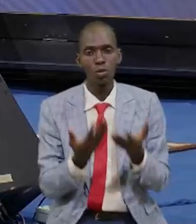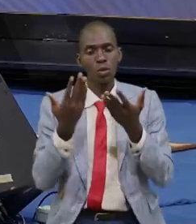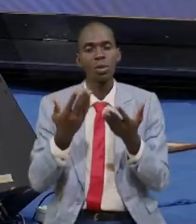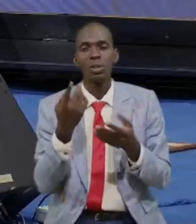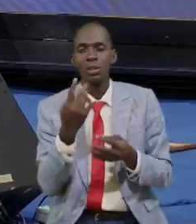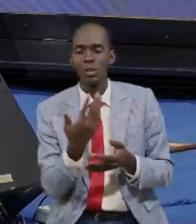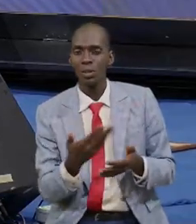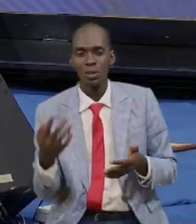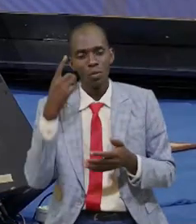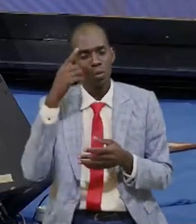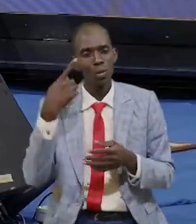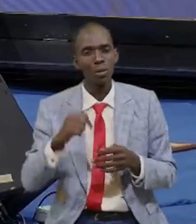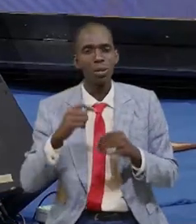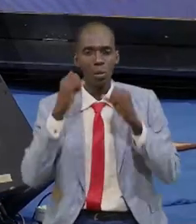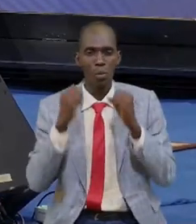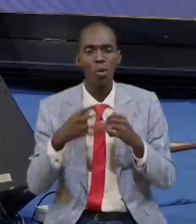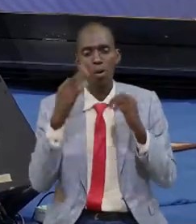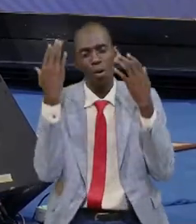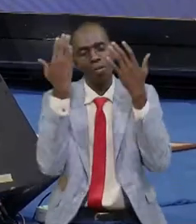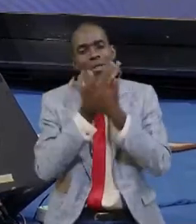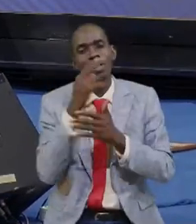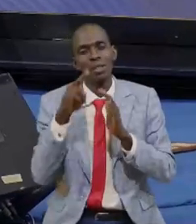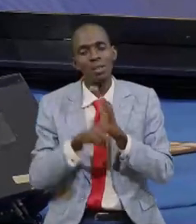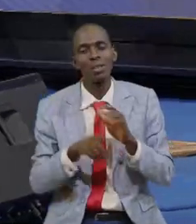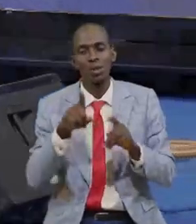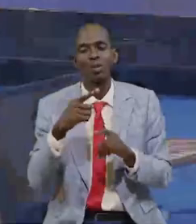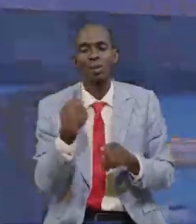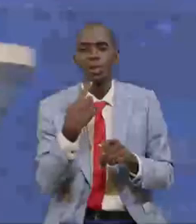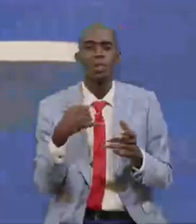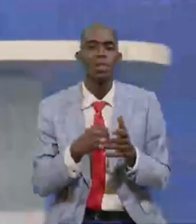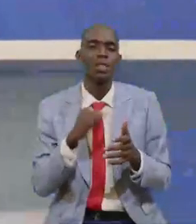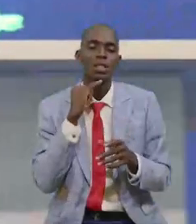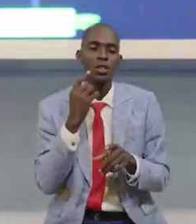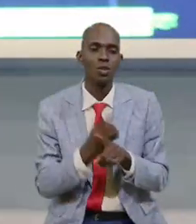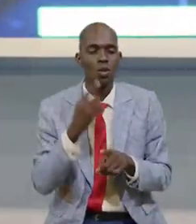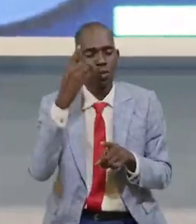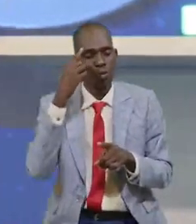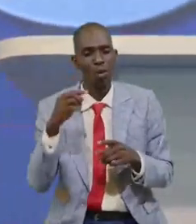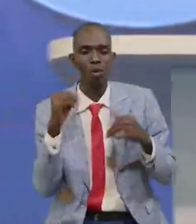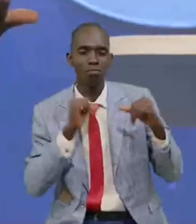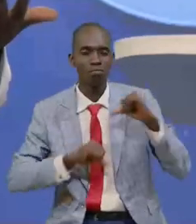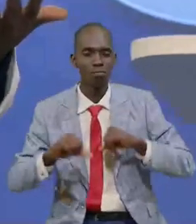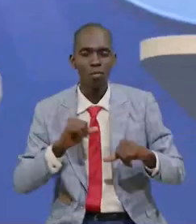Vous faites le sacrifice des pouvoirs des ténèbres. Vous dites que c'est la comédie. Et